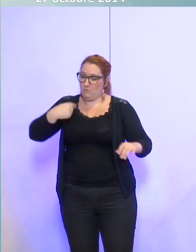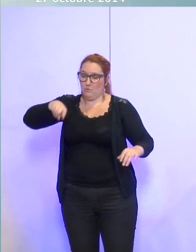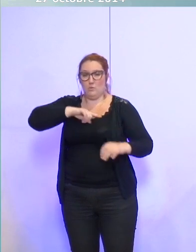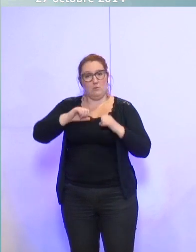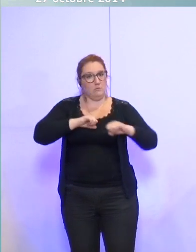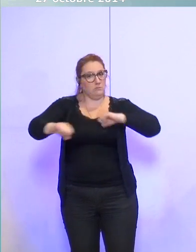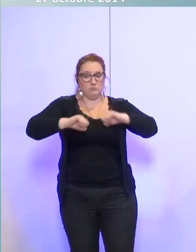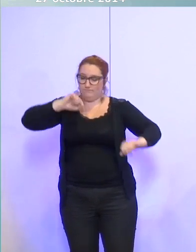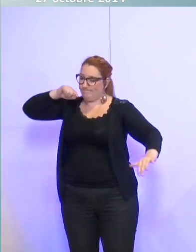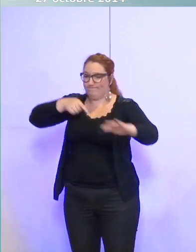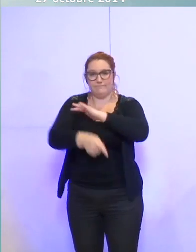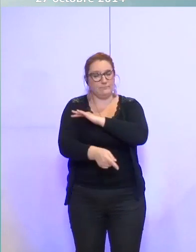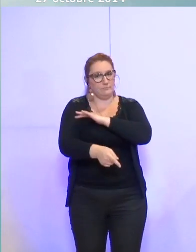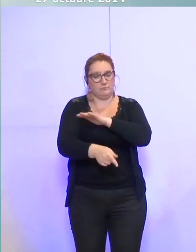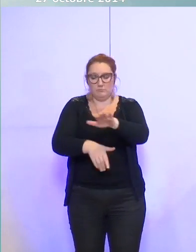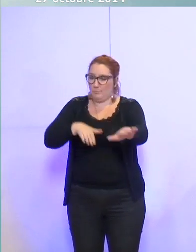C'est bon ?